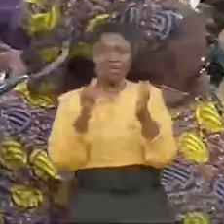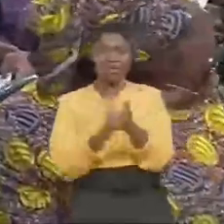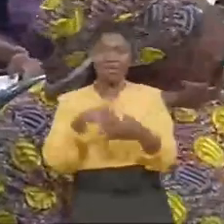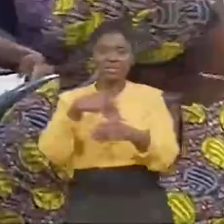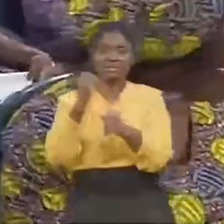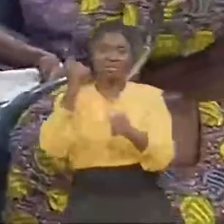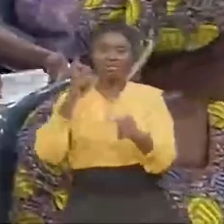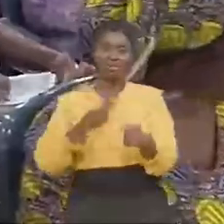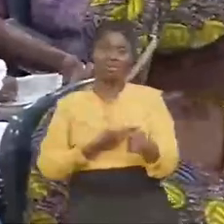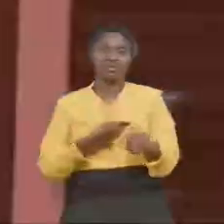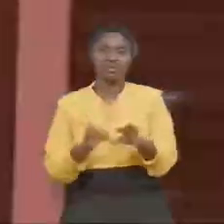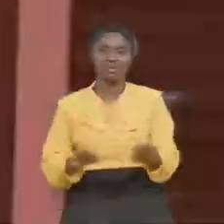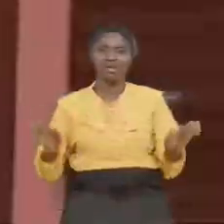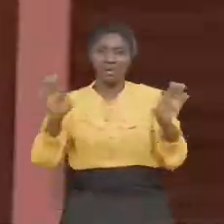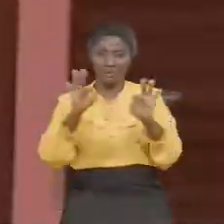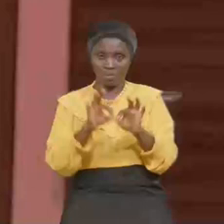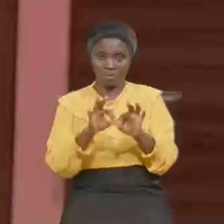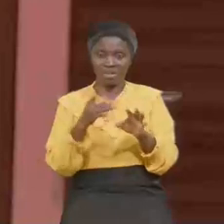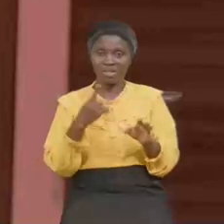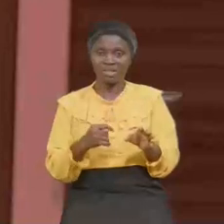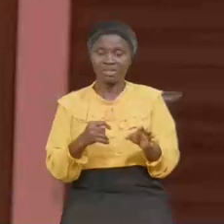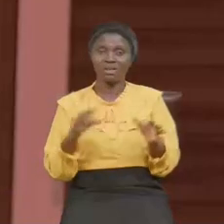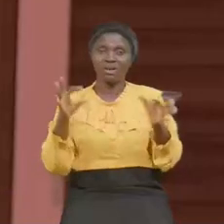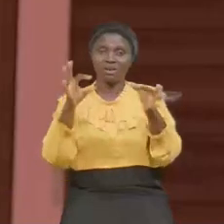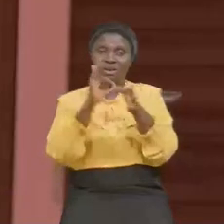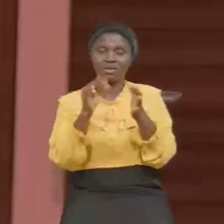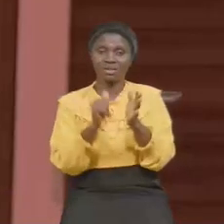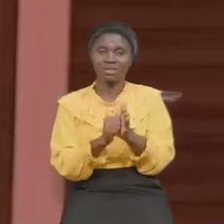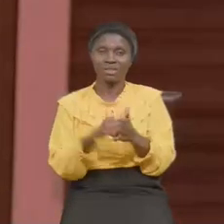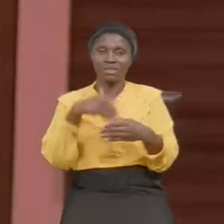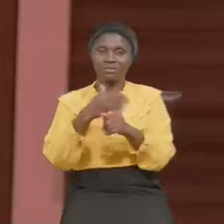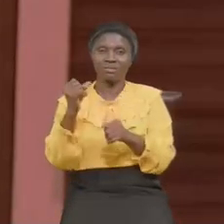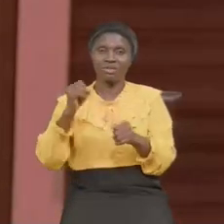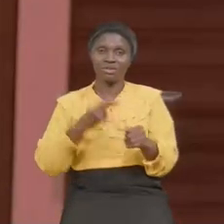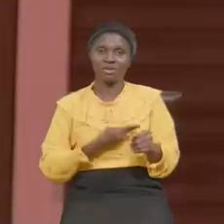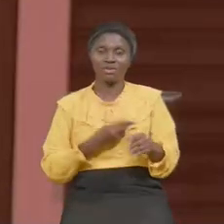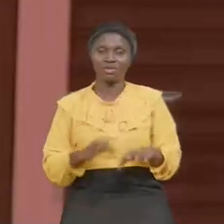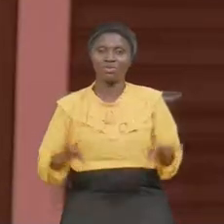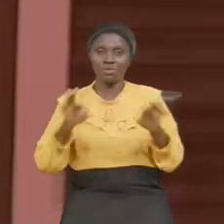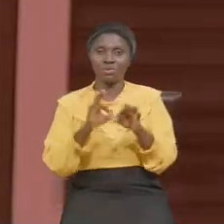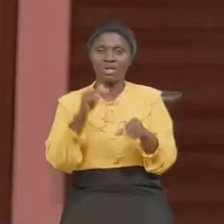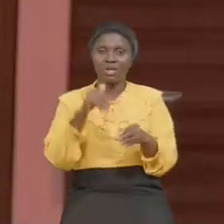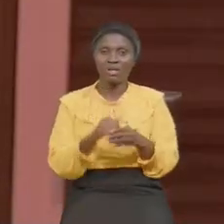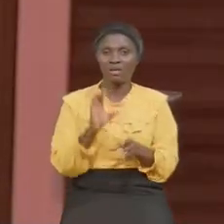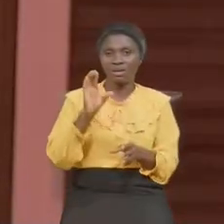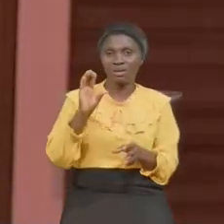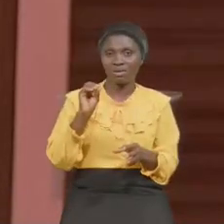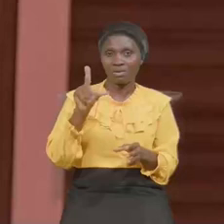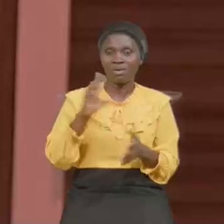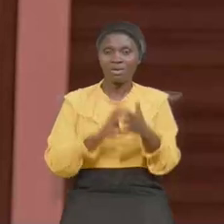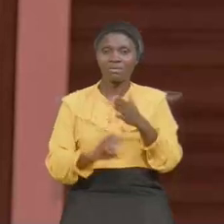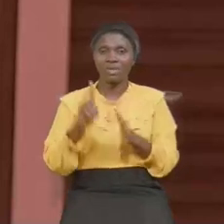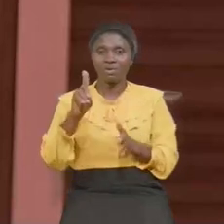La connexion qui nous rend dignes. En Colossiens au chapitre 1, je vous lis le verset